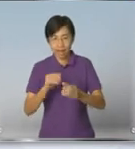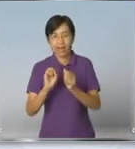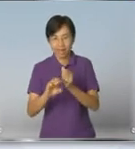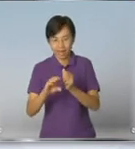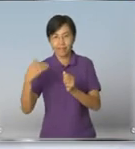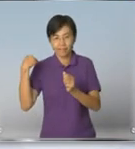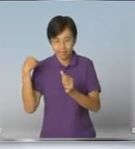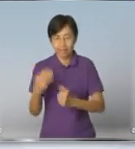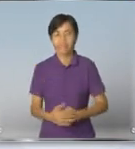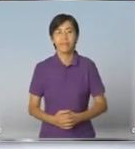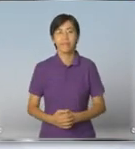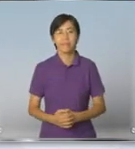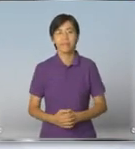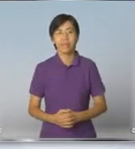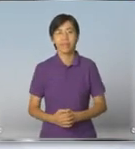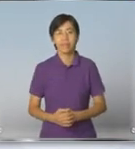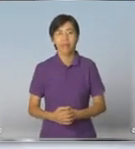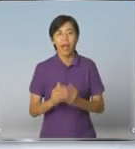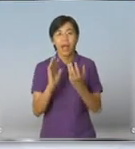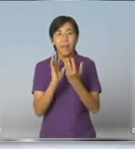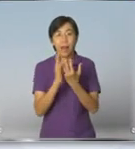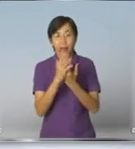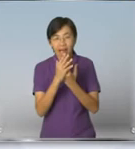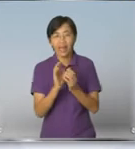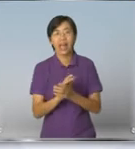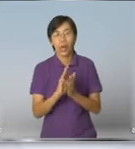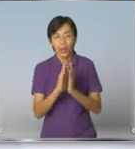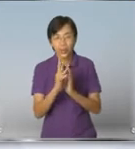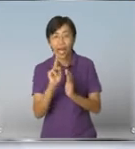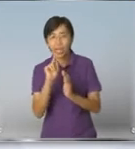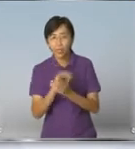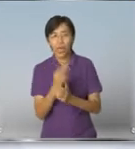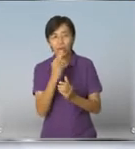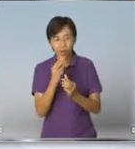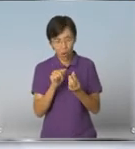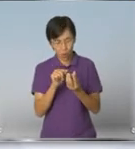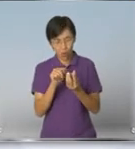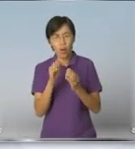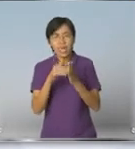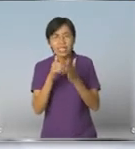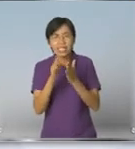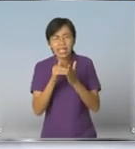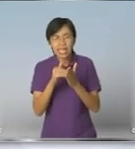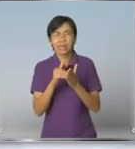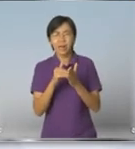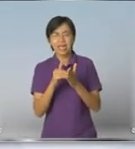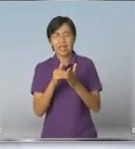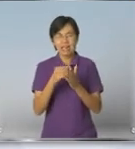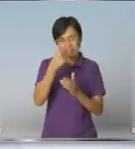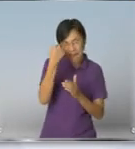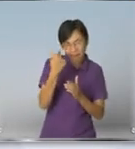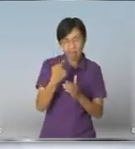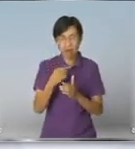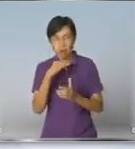าย ใช่ค่ะ ใช่ไหมครับผม ก็เด็ดผักนะคะเลือกผักที่ไม่เน่าไม่ดำค่ะ ครับผม ตรงยอด